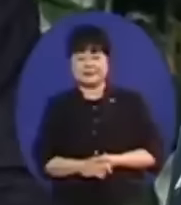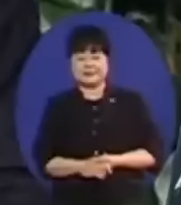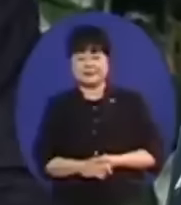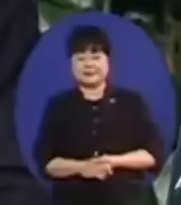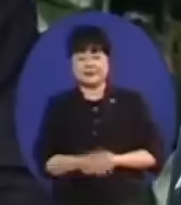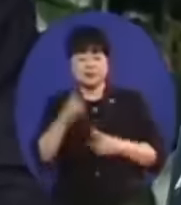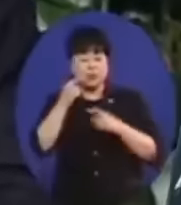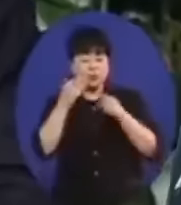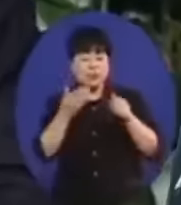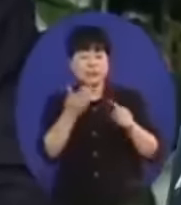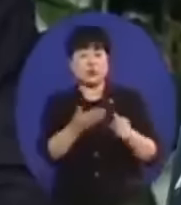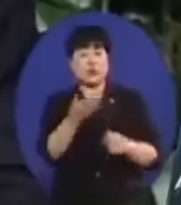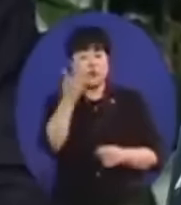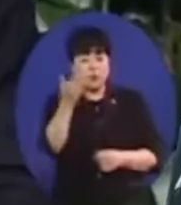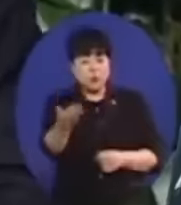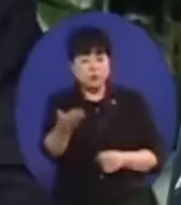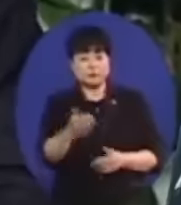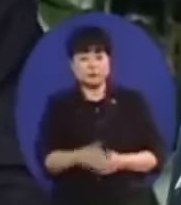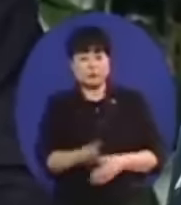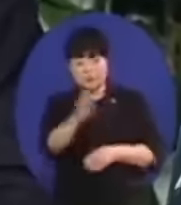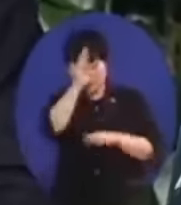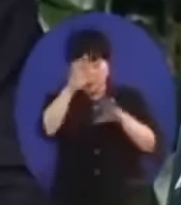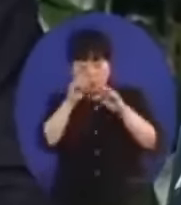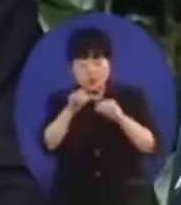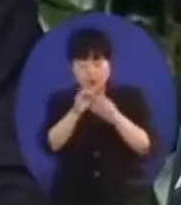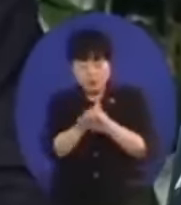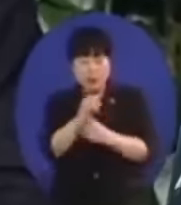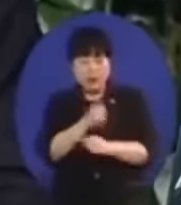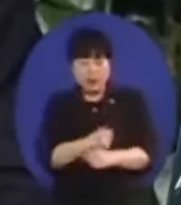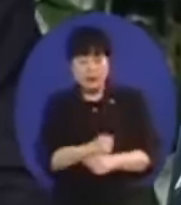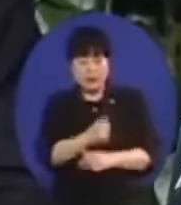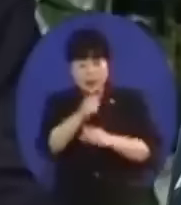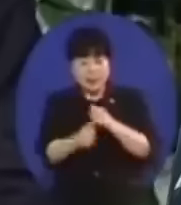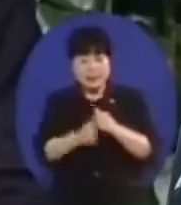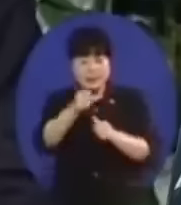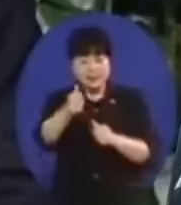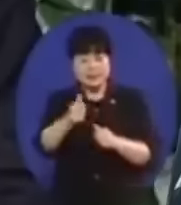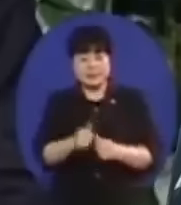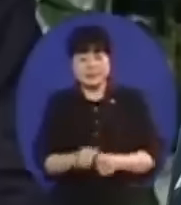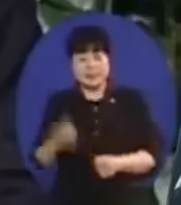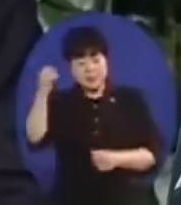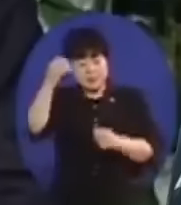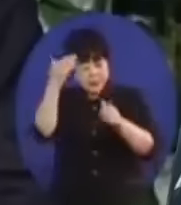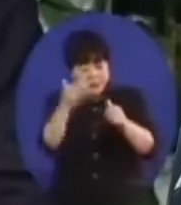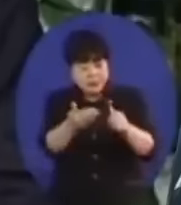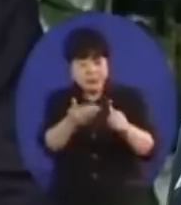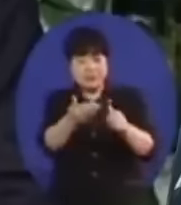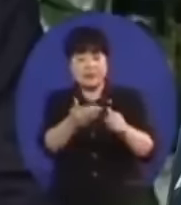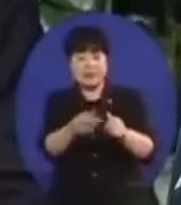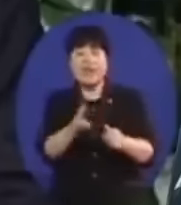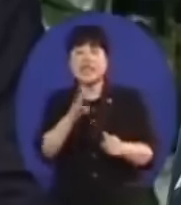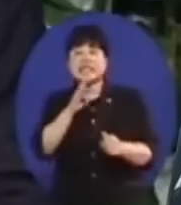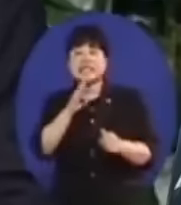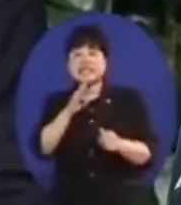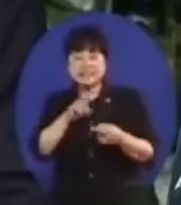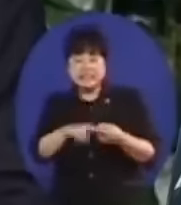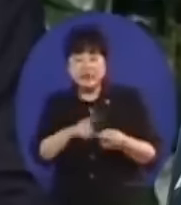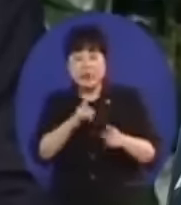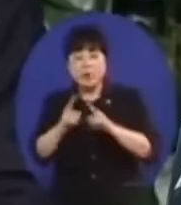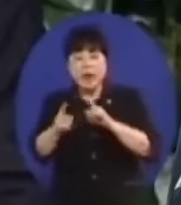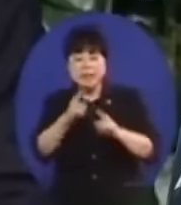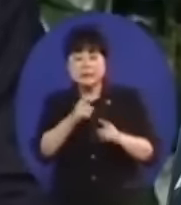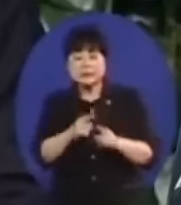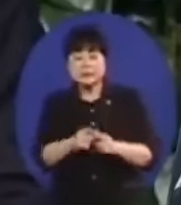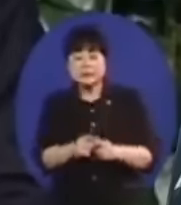저도 여러분 병자 위에 기도하고 난 다음 하나님이 성령이 저에게 계시하시는 대로